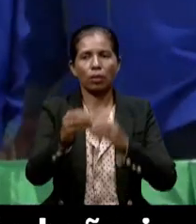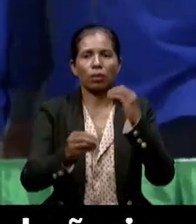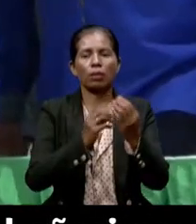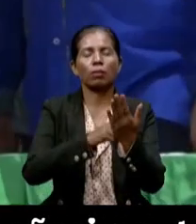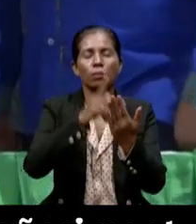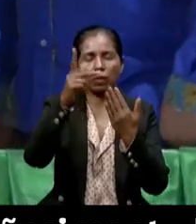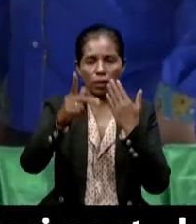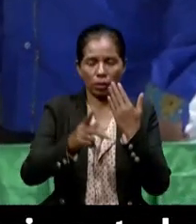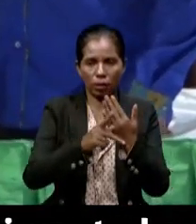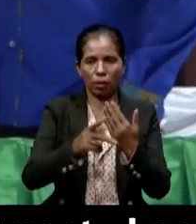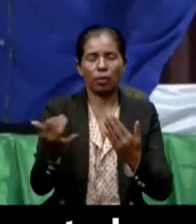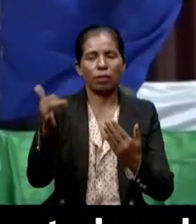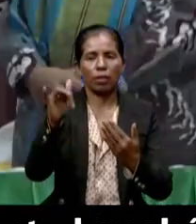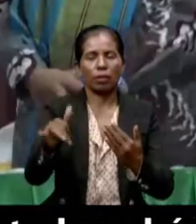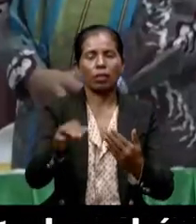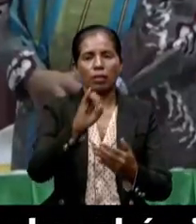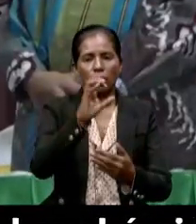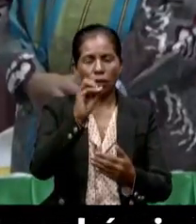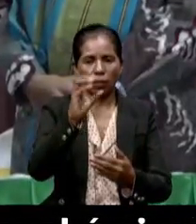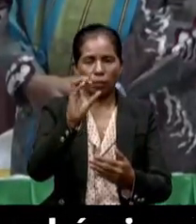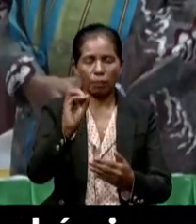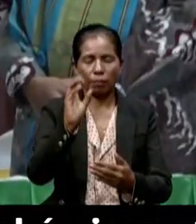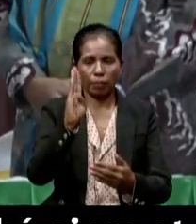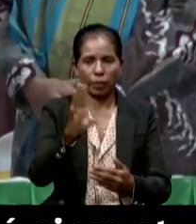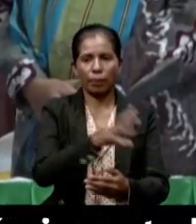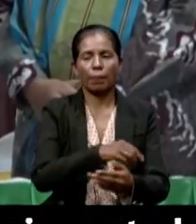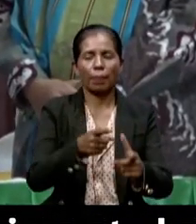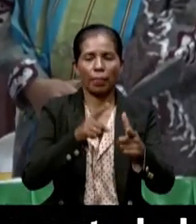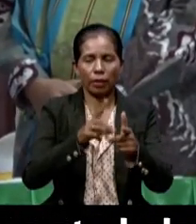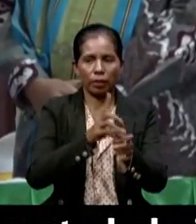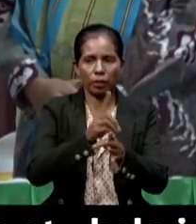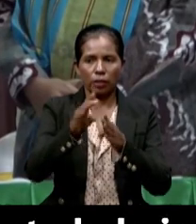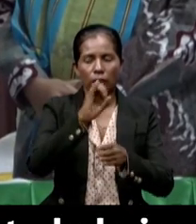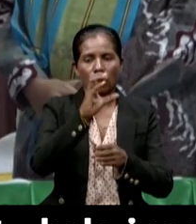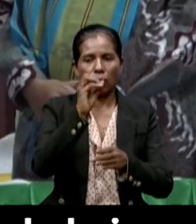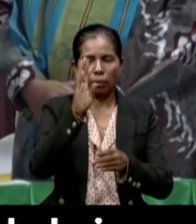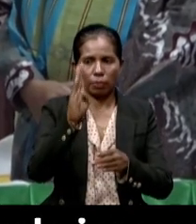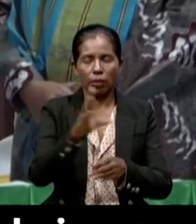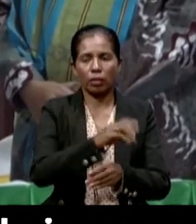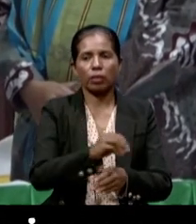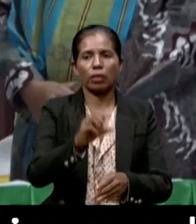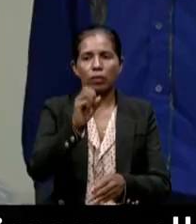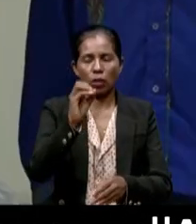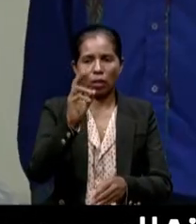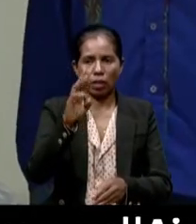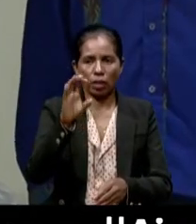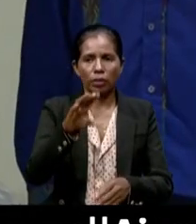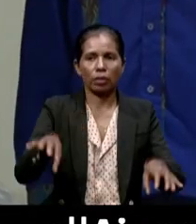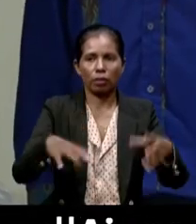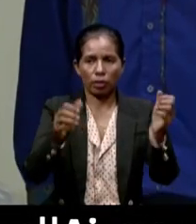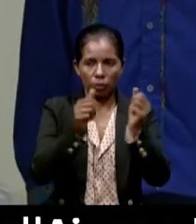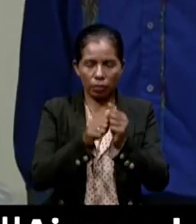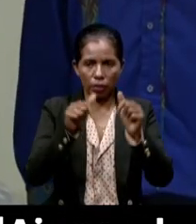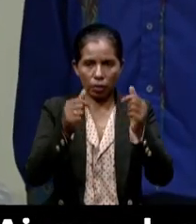programa double degree ia salaung ay ubi fomento dili. Reitor interino ay ubi Vazio Sarmento Soares Sateten, cooperação